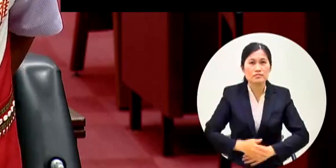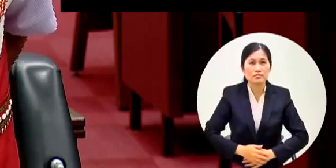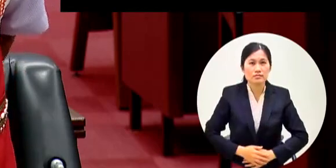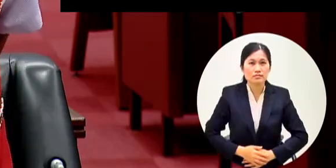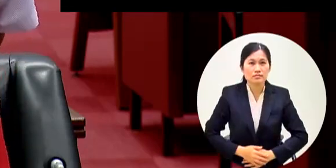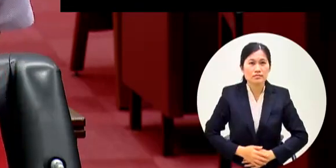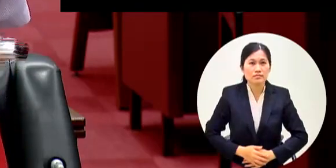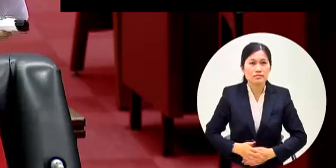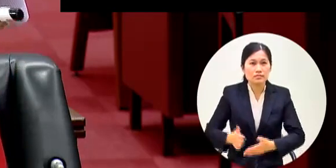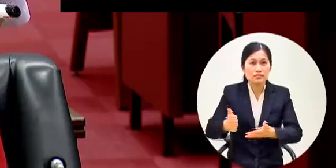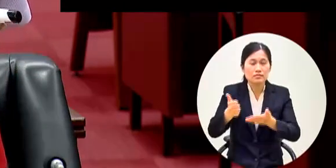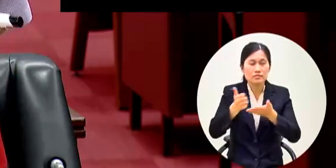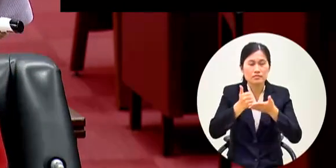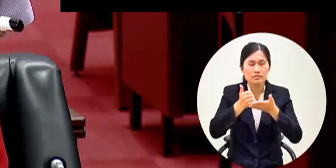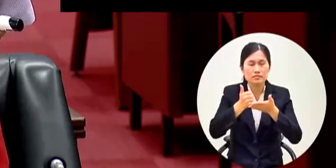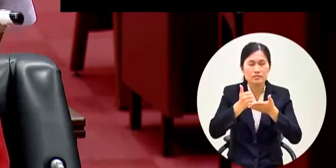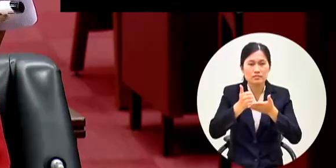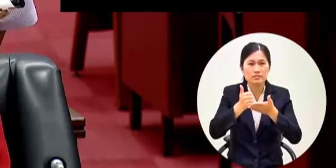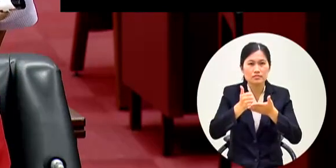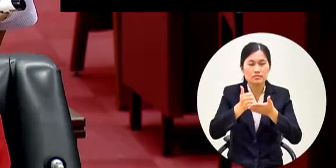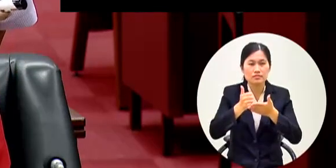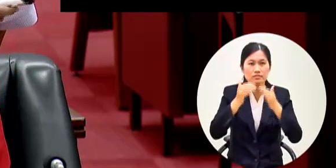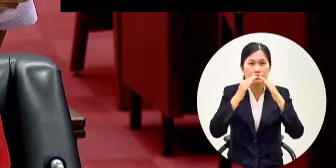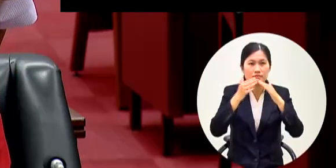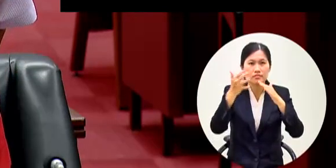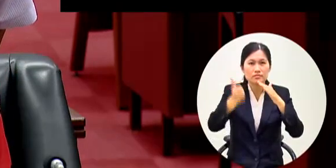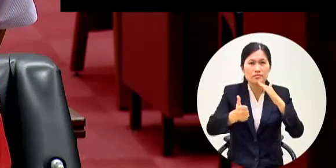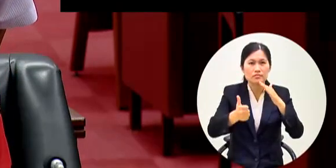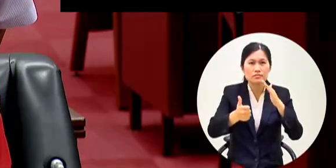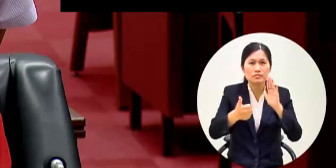请市长，我们的